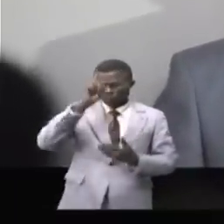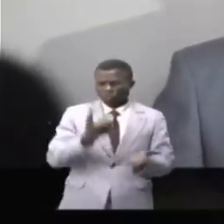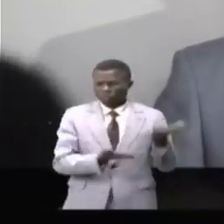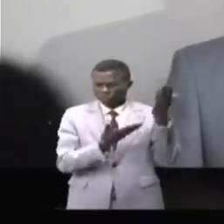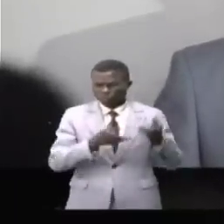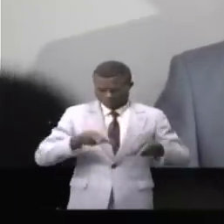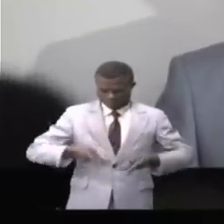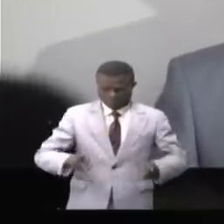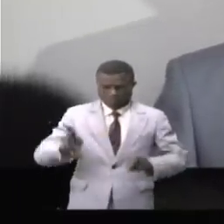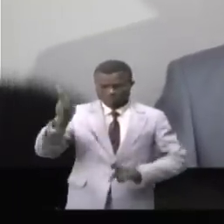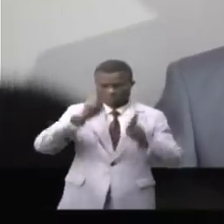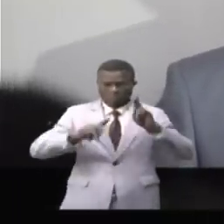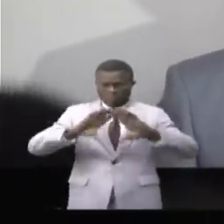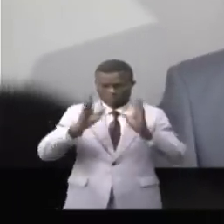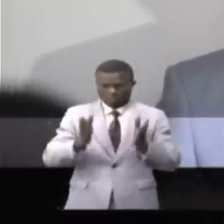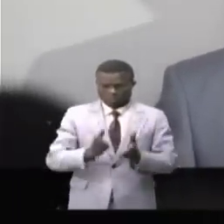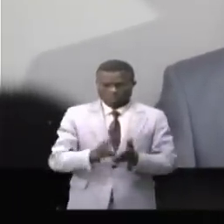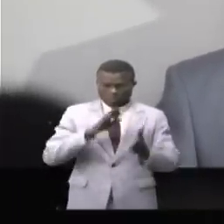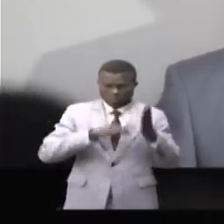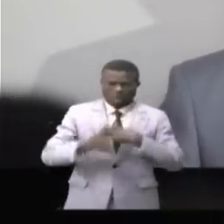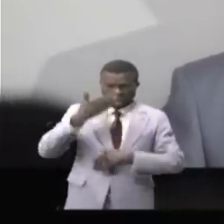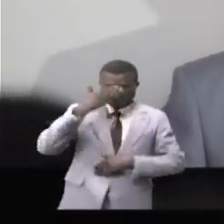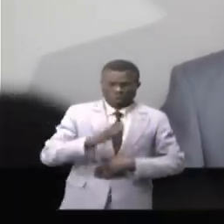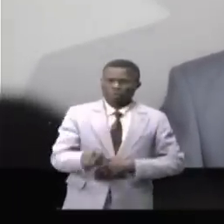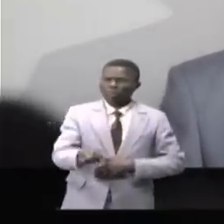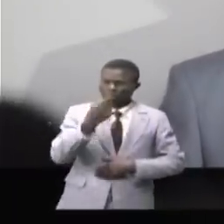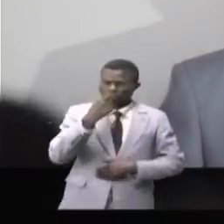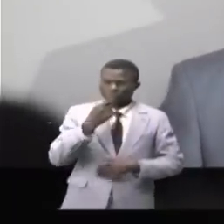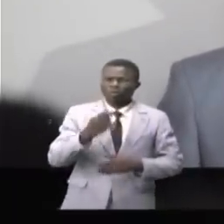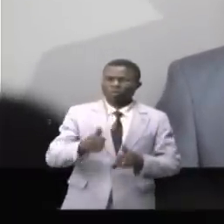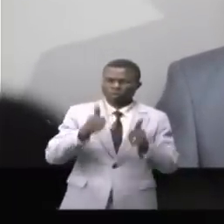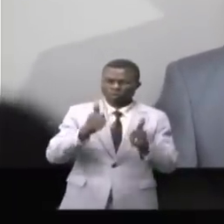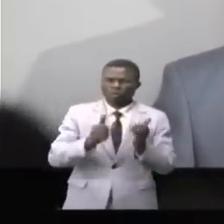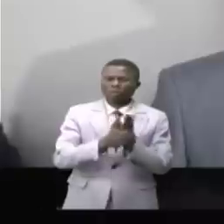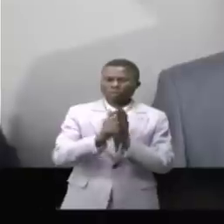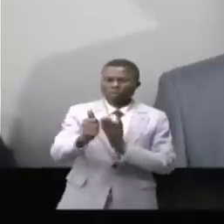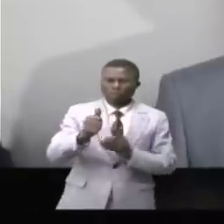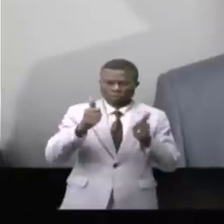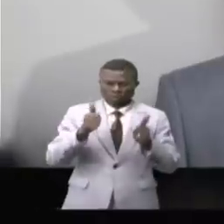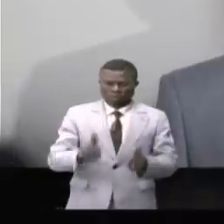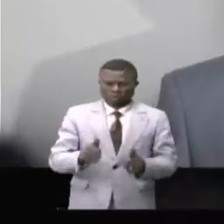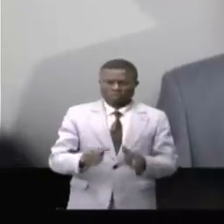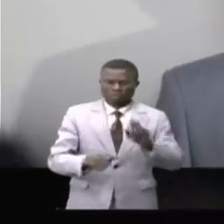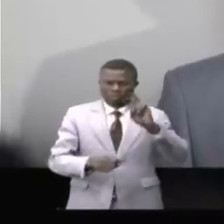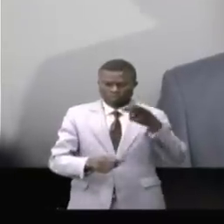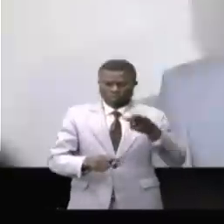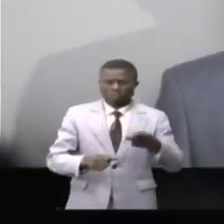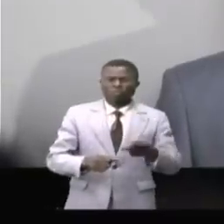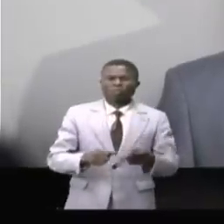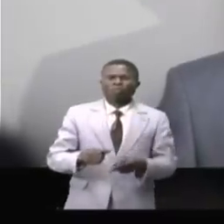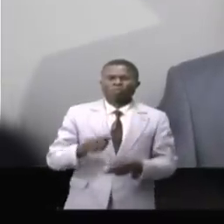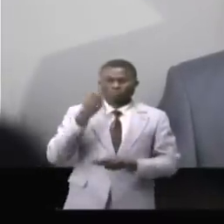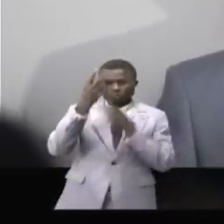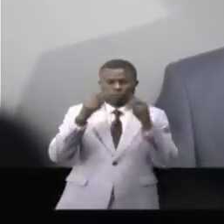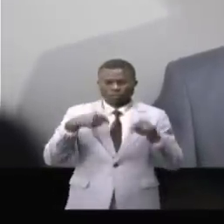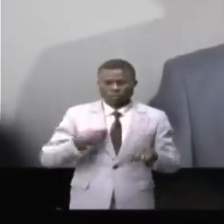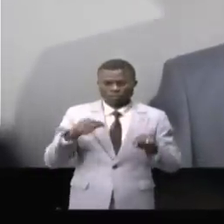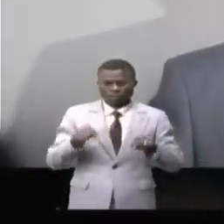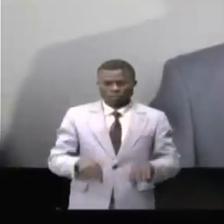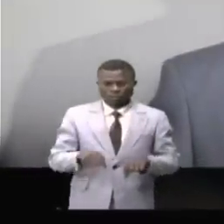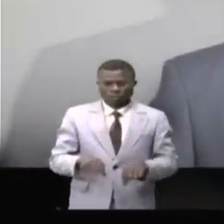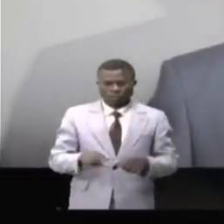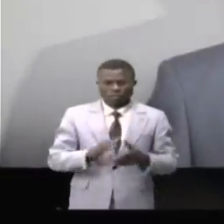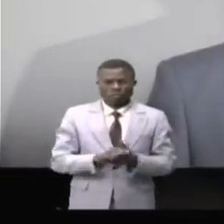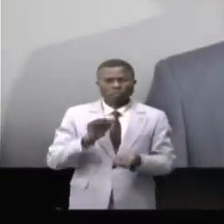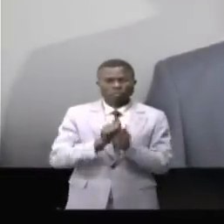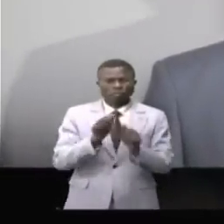Congolais d'accéder aux soins de santé de qualité, sans se ruiner. Le deuxième aspect de ma visite, c'est qu'il y a quand même